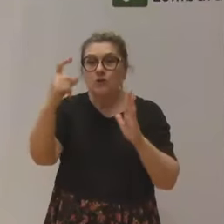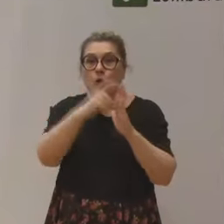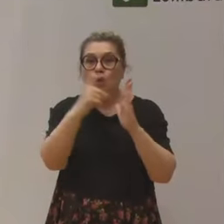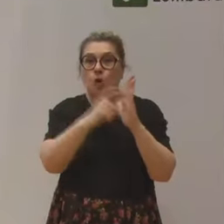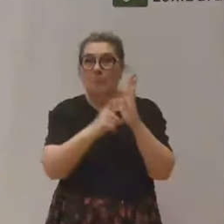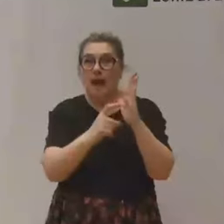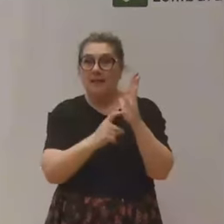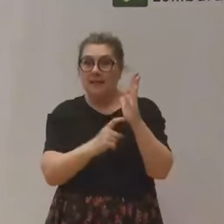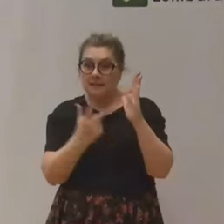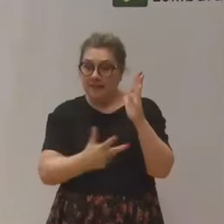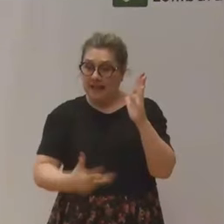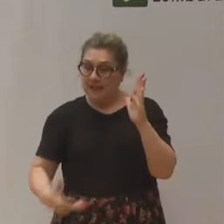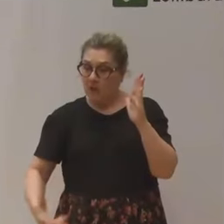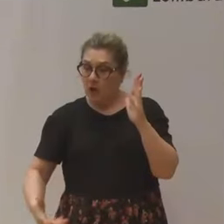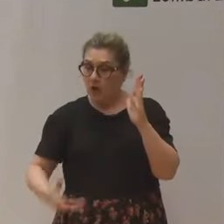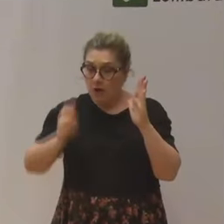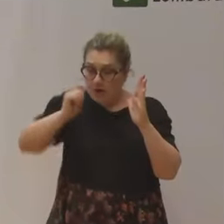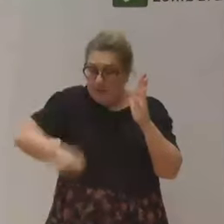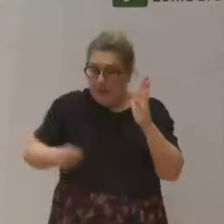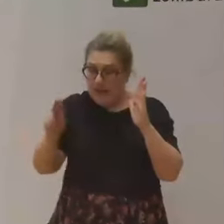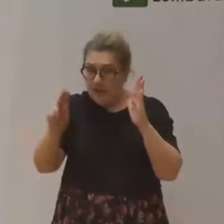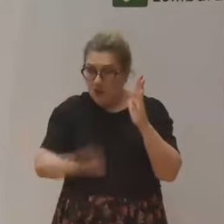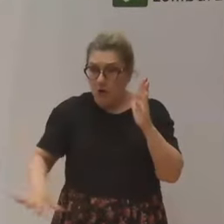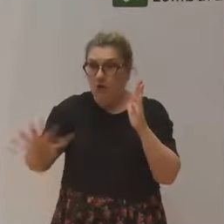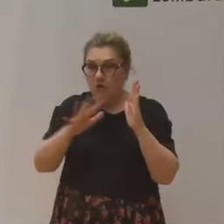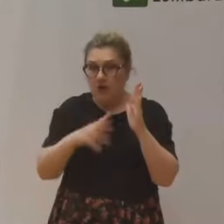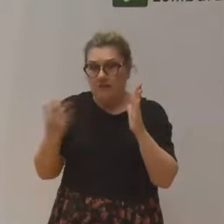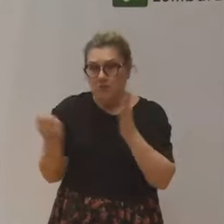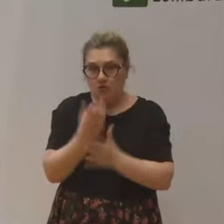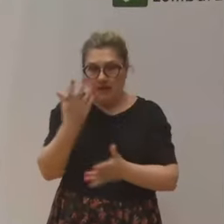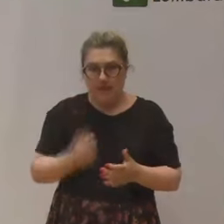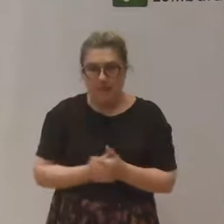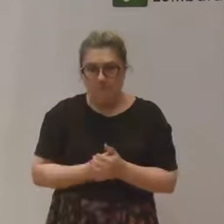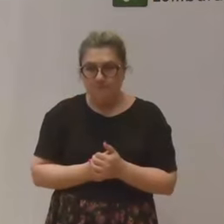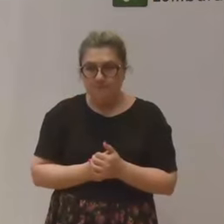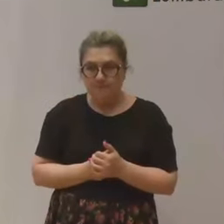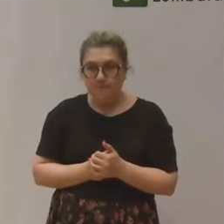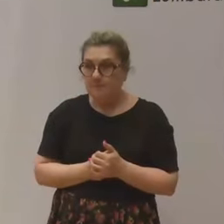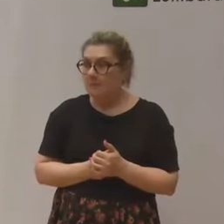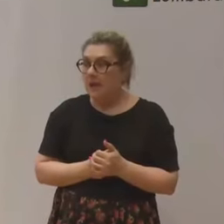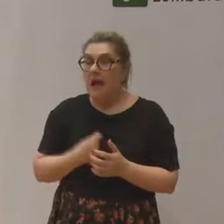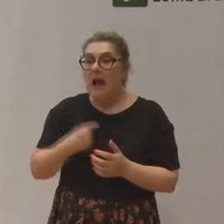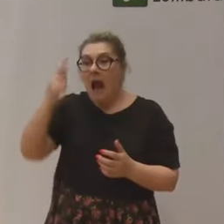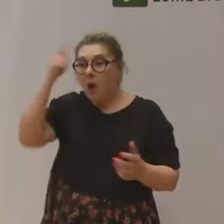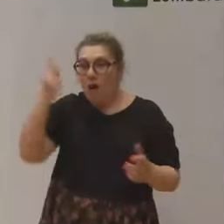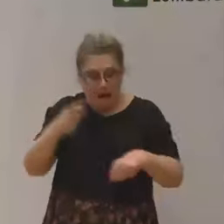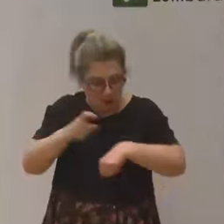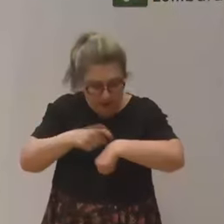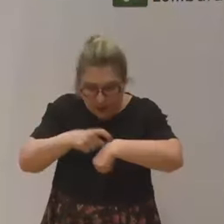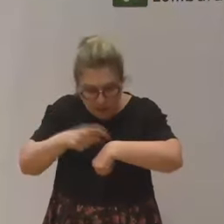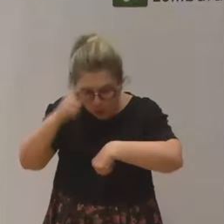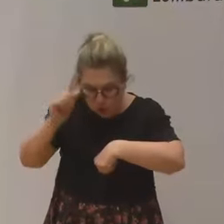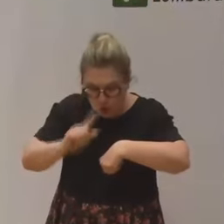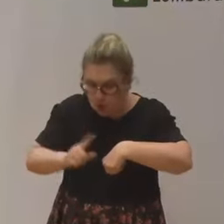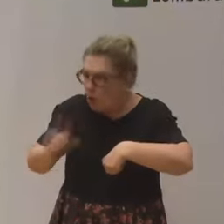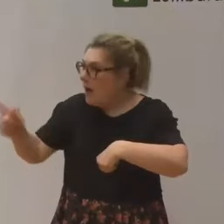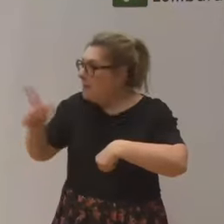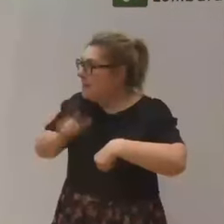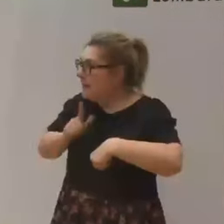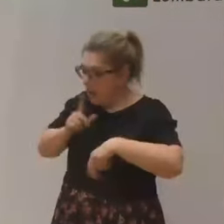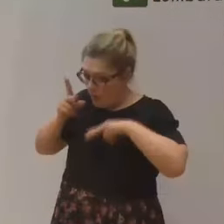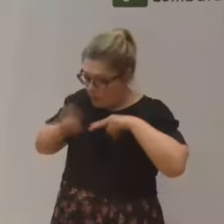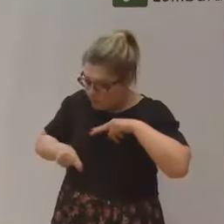territori, soprattutto a partire anche dalla nostra regione, stava avvenendo. Allora, io non ho il timer, quindi me lo dà lei, assessore, perché non lo